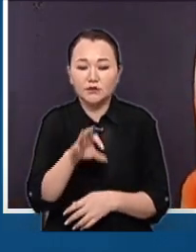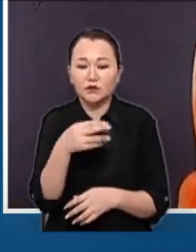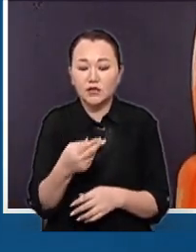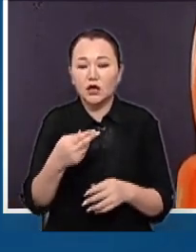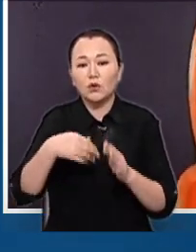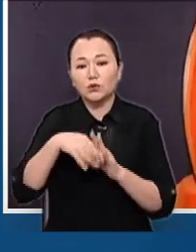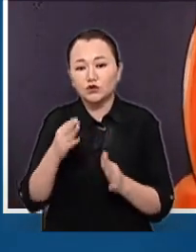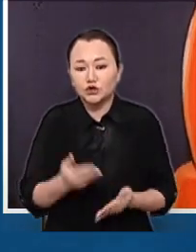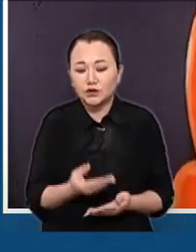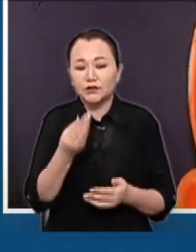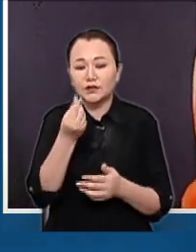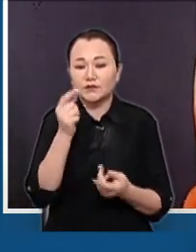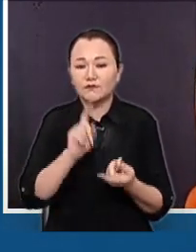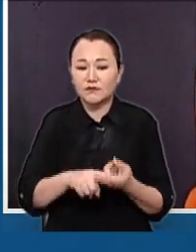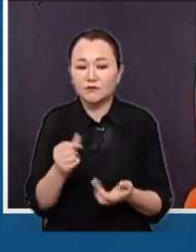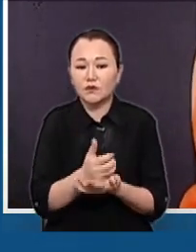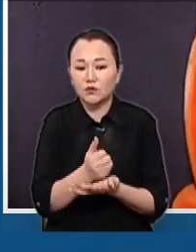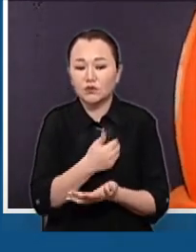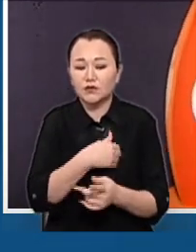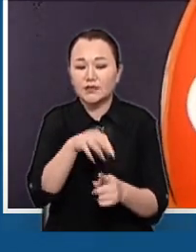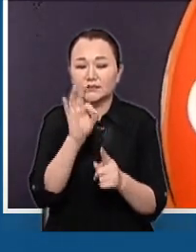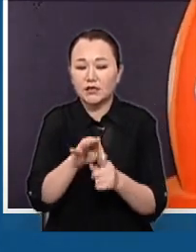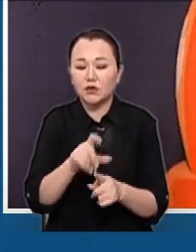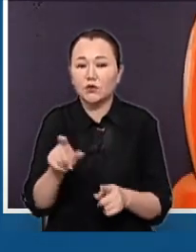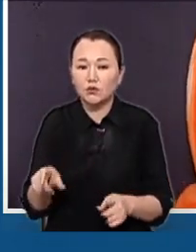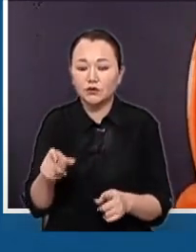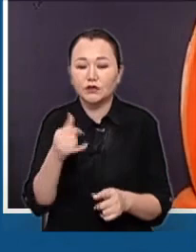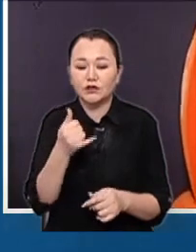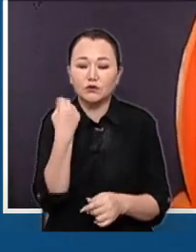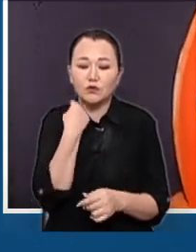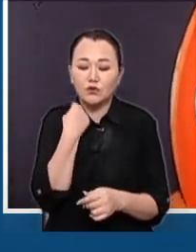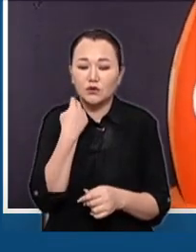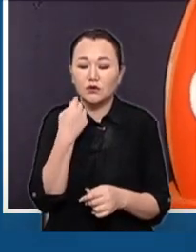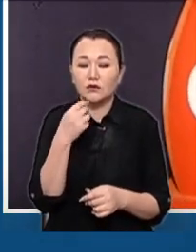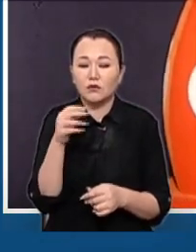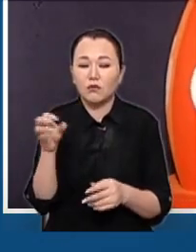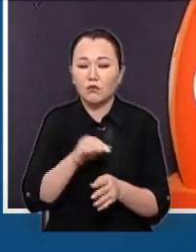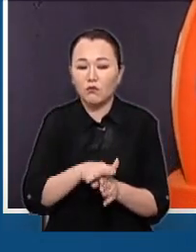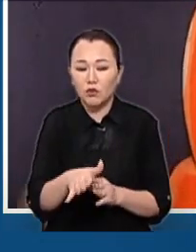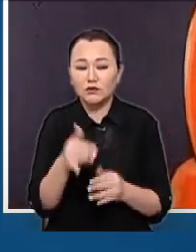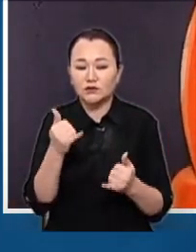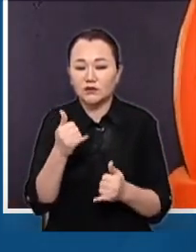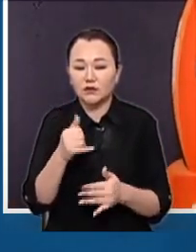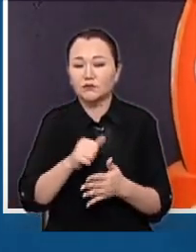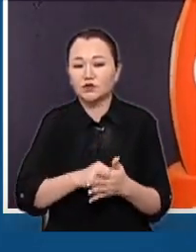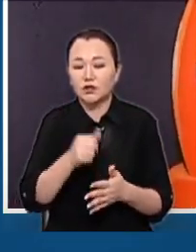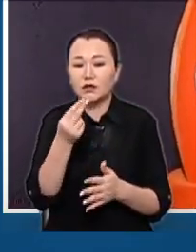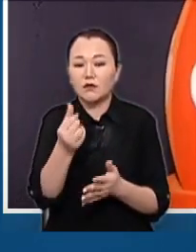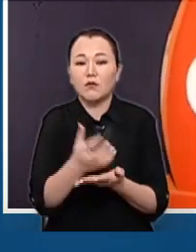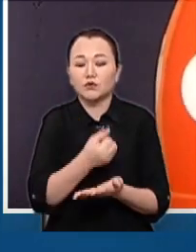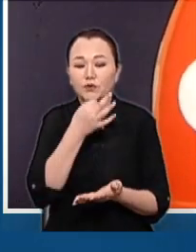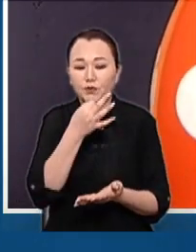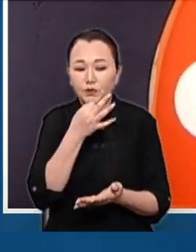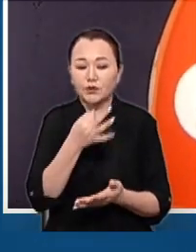жағдайын дұрыстап, нәсібіне орай кәсібін бастауды көздеген жұрт енді қарыздың ортасында отыр. Себебі қомақты ақша қолға тимес бұрын